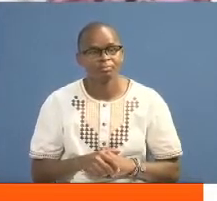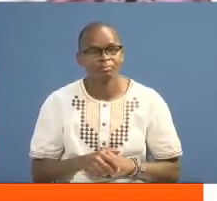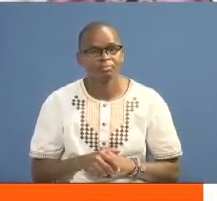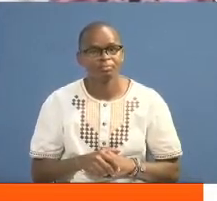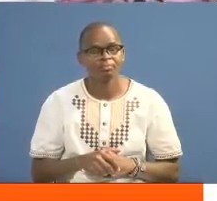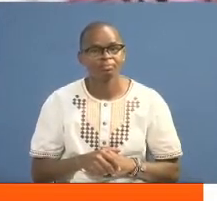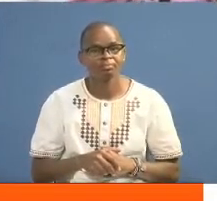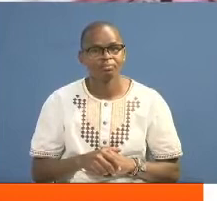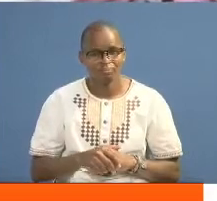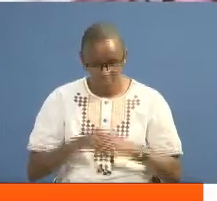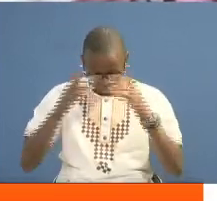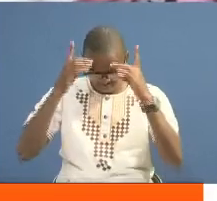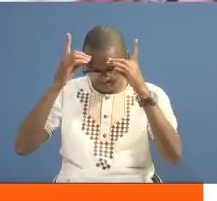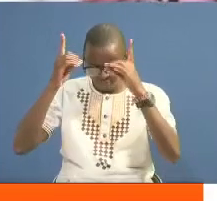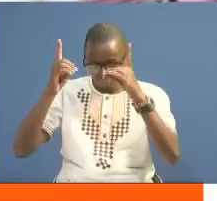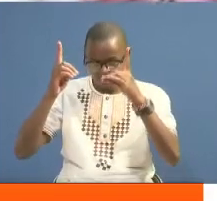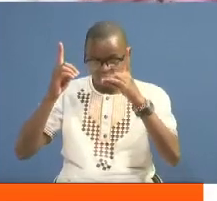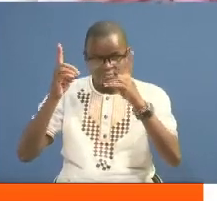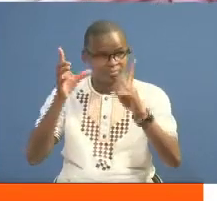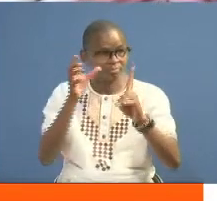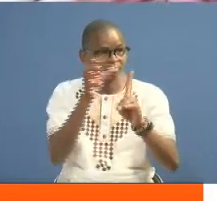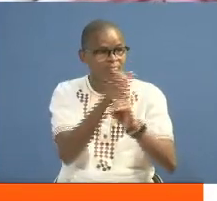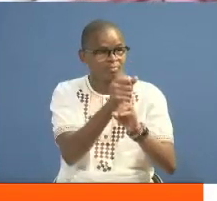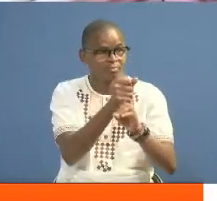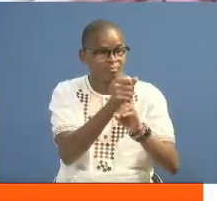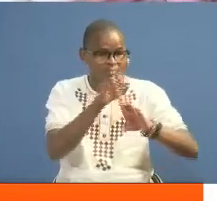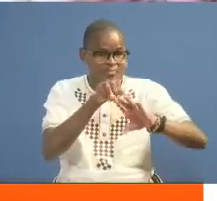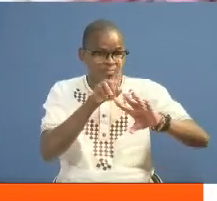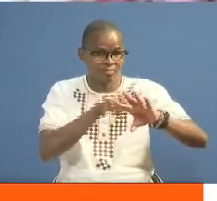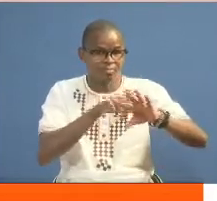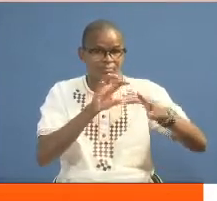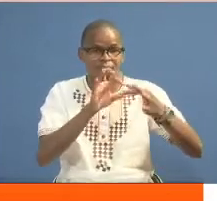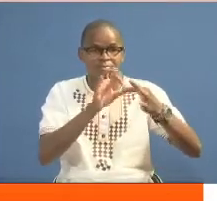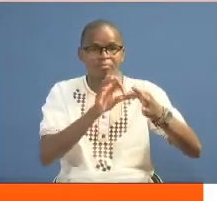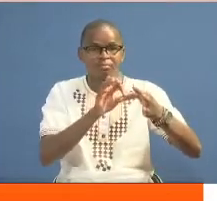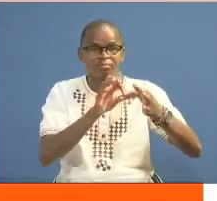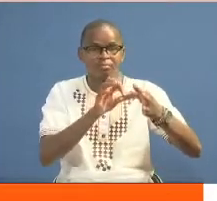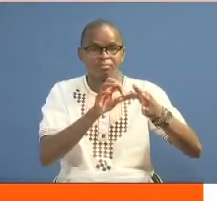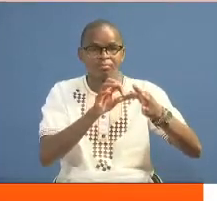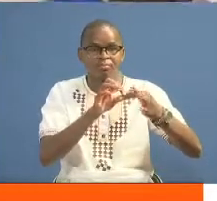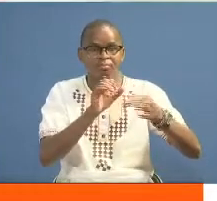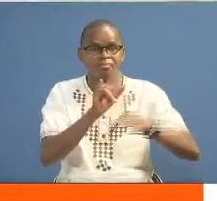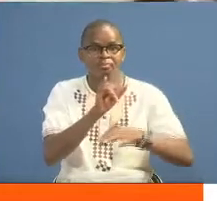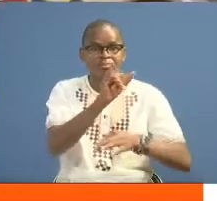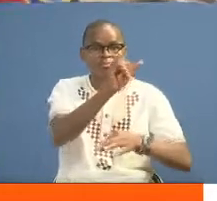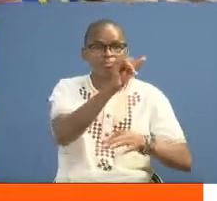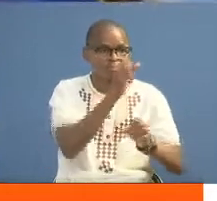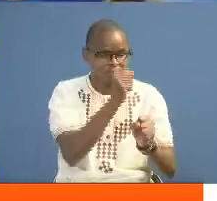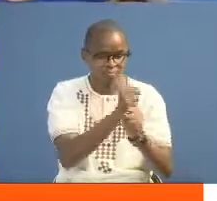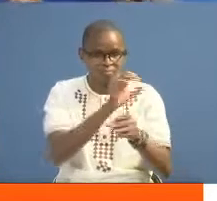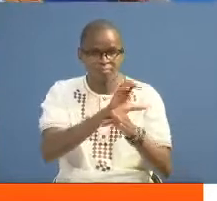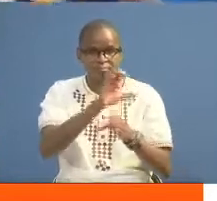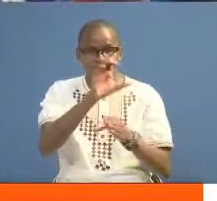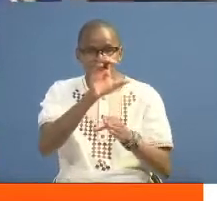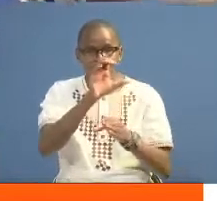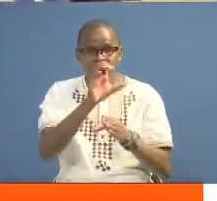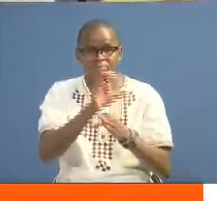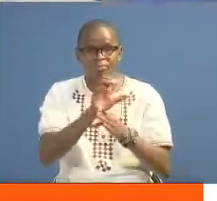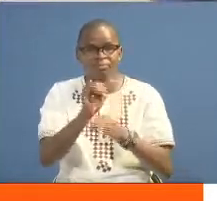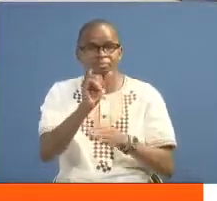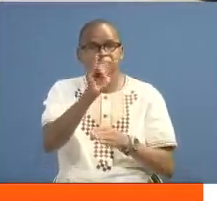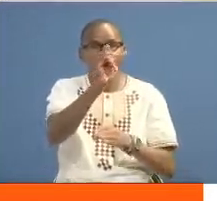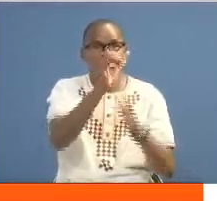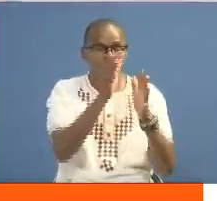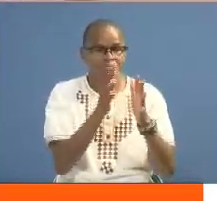Ndoto ambayo ilikaribia kufika alipojiunga na shule ya urubani kufanya kozi ya kuwa mhandisi wa